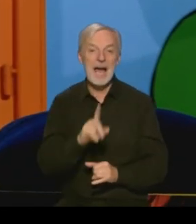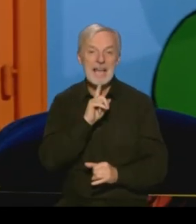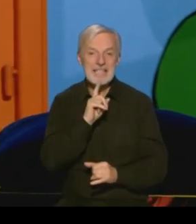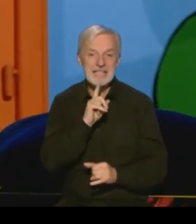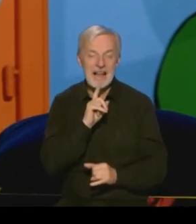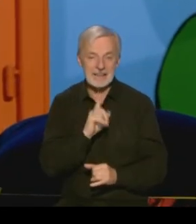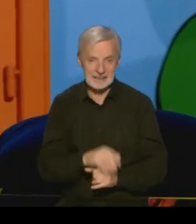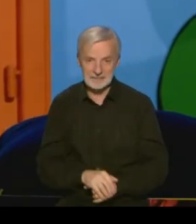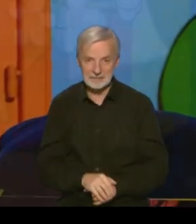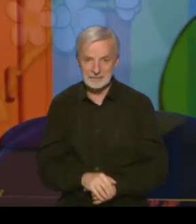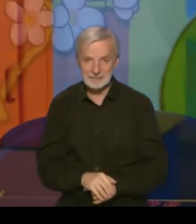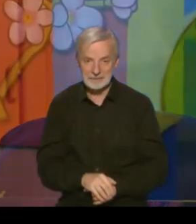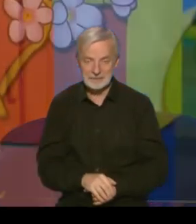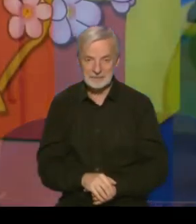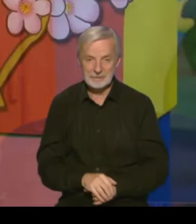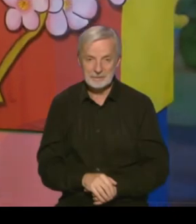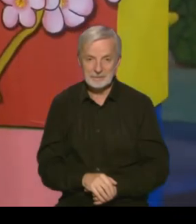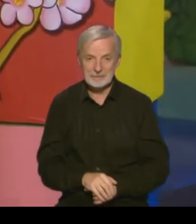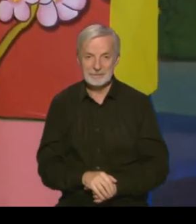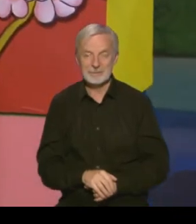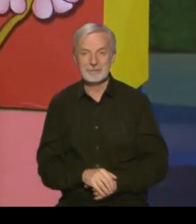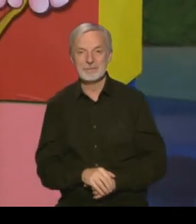Sumo! Pink!